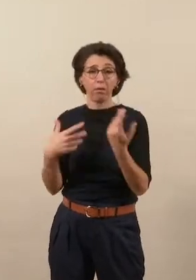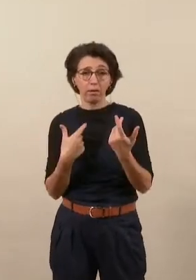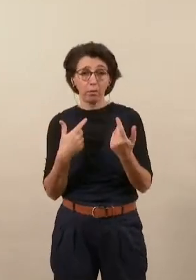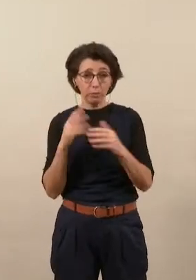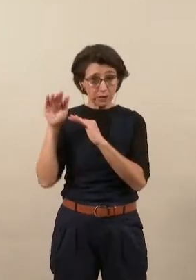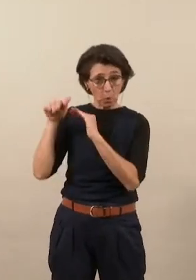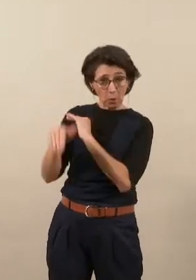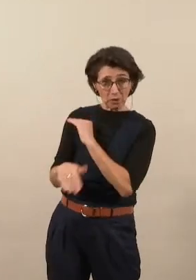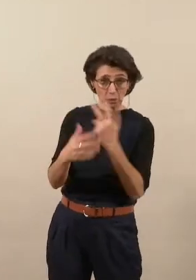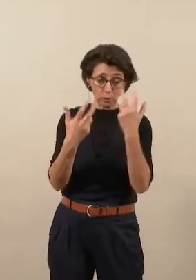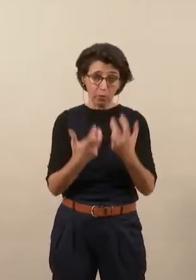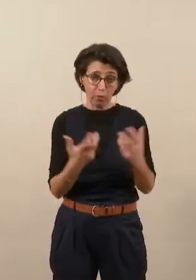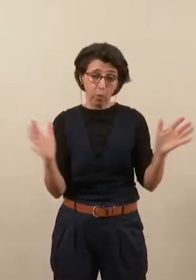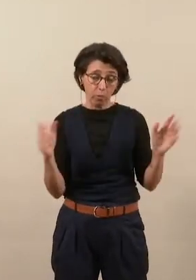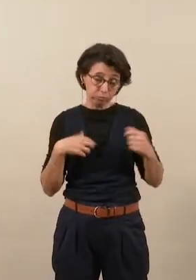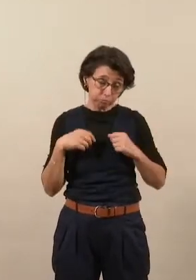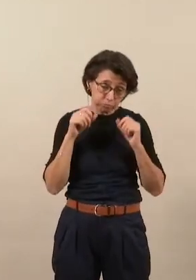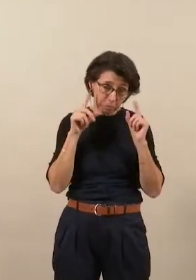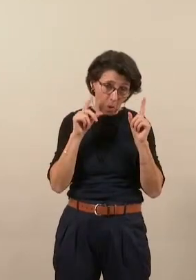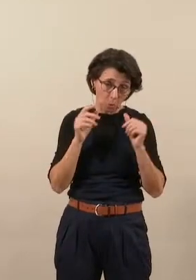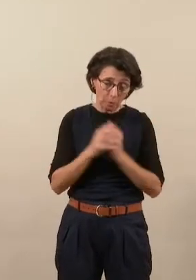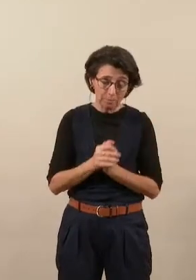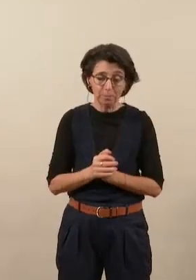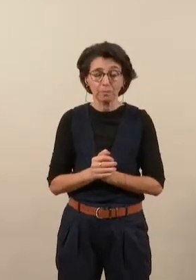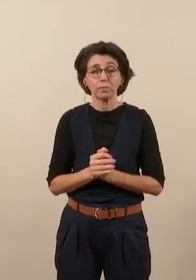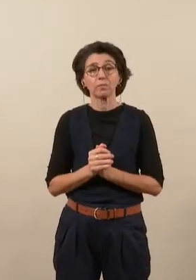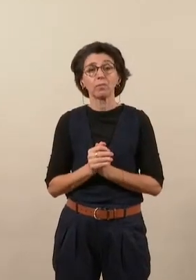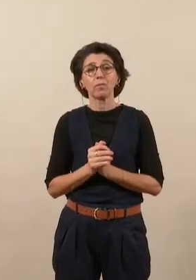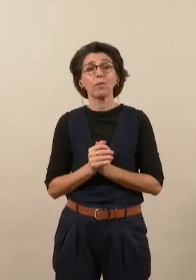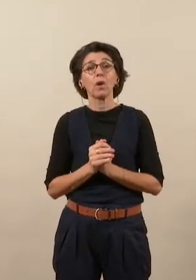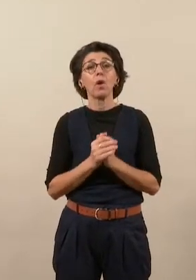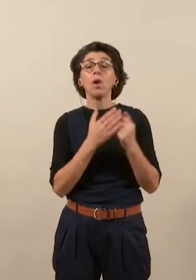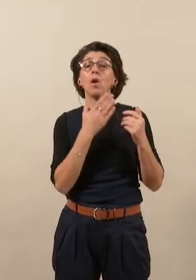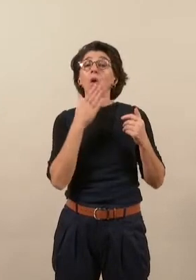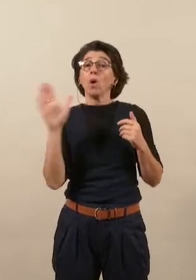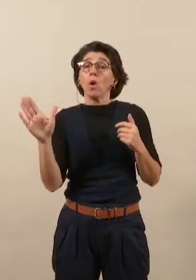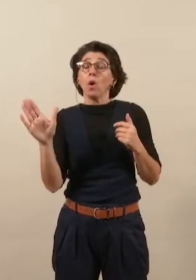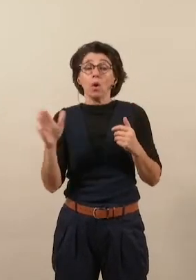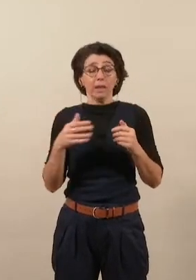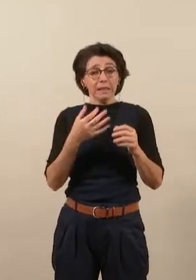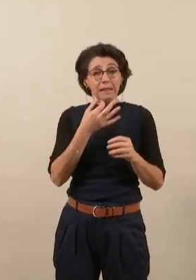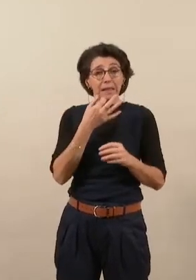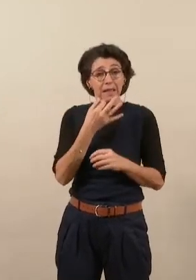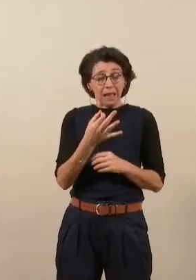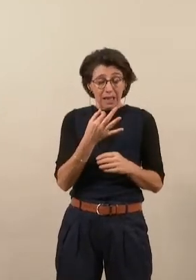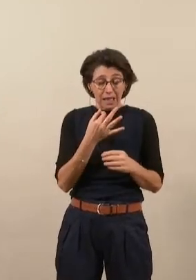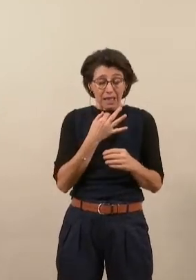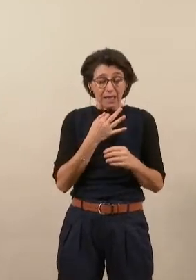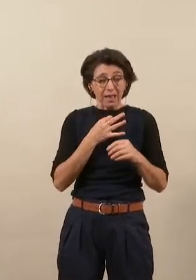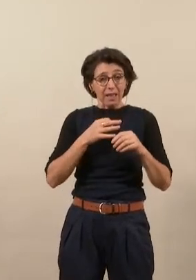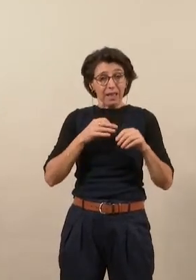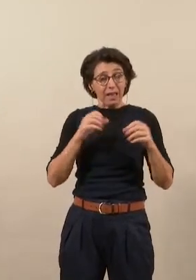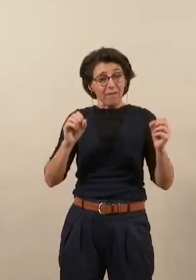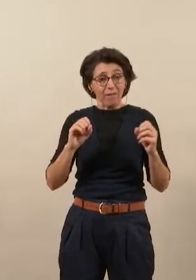personne. Vous parlez de 5900 participants sur l'ensemble de